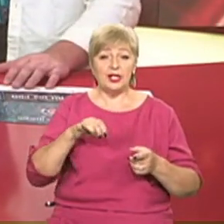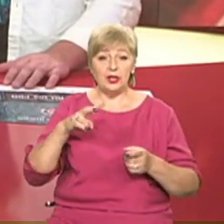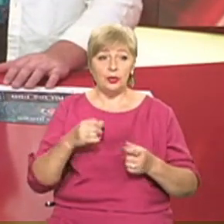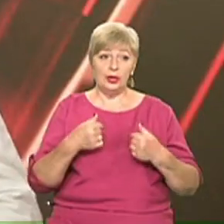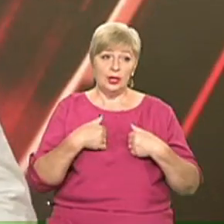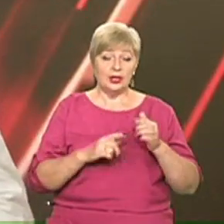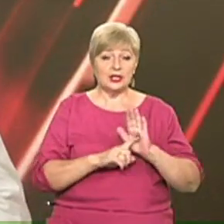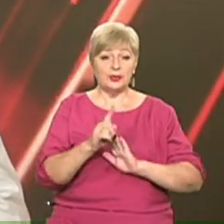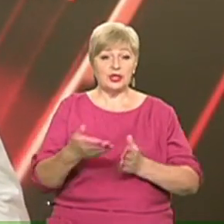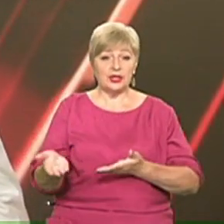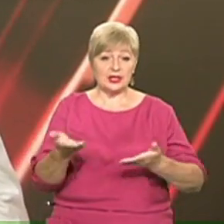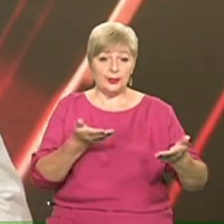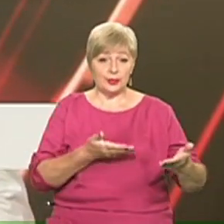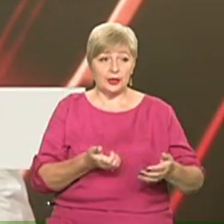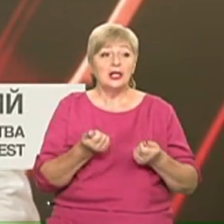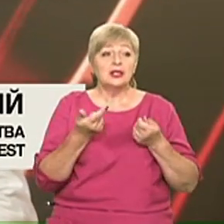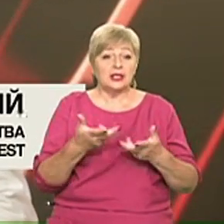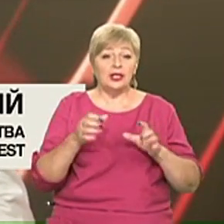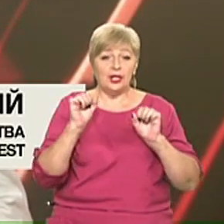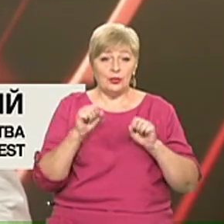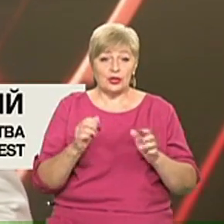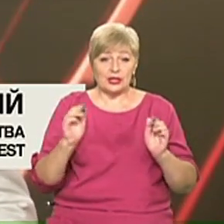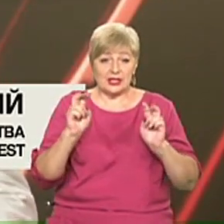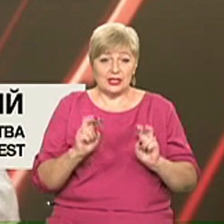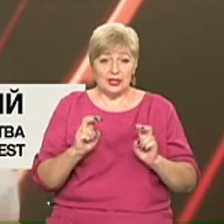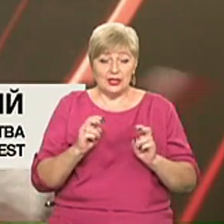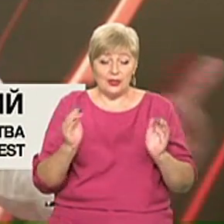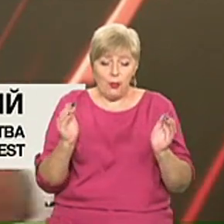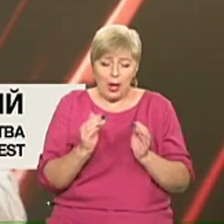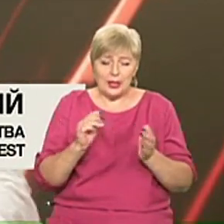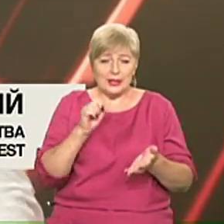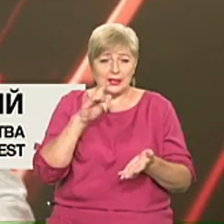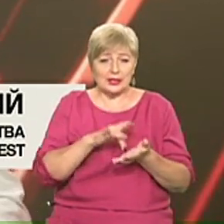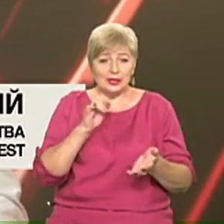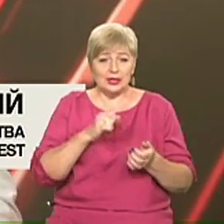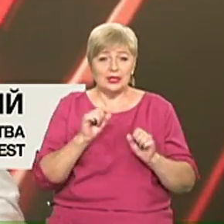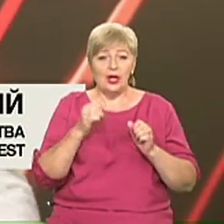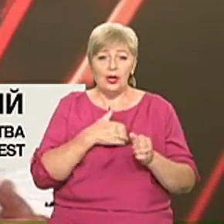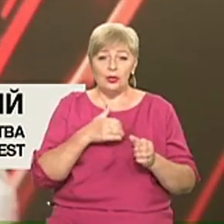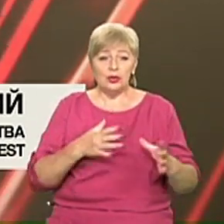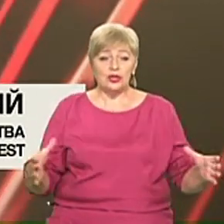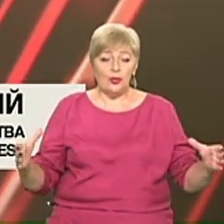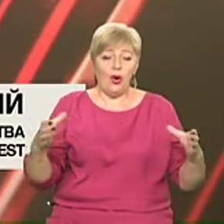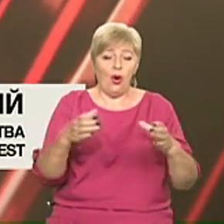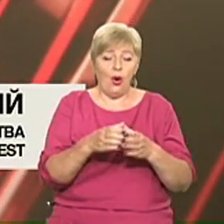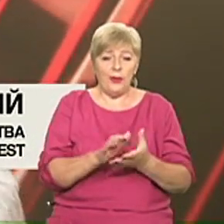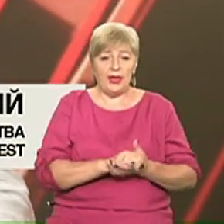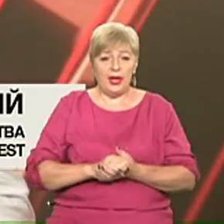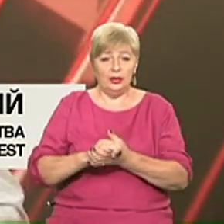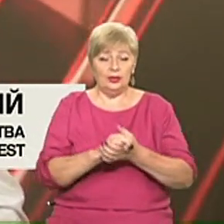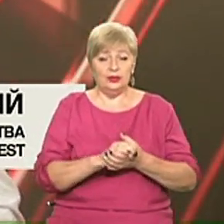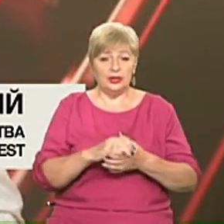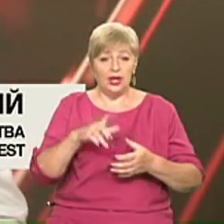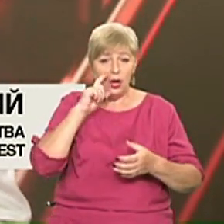запрошувати, от скільки можна там сидіти в своїй маленькій столиці. Ми хочемо об'єднувати країну, зшивати її і